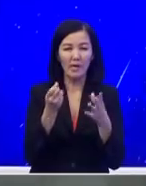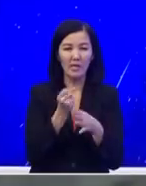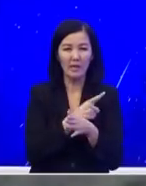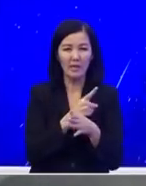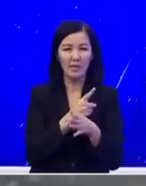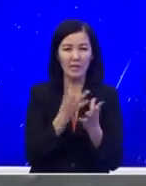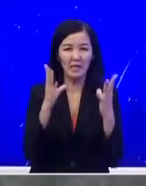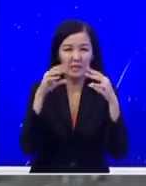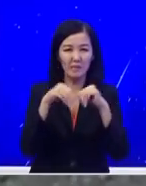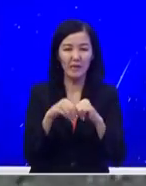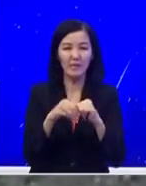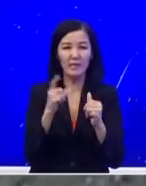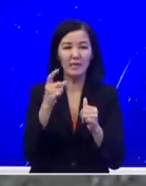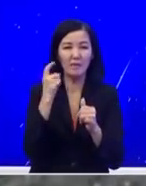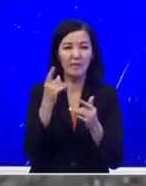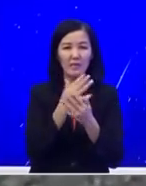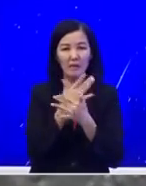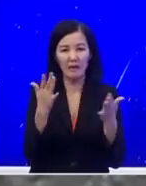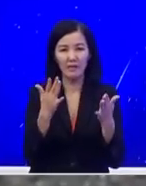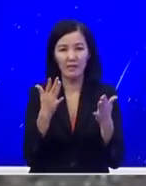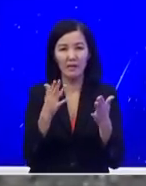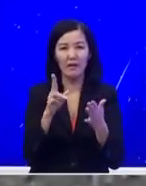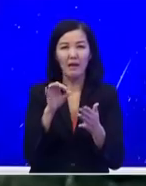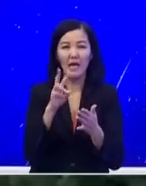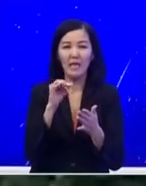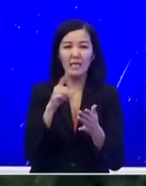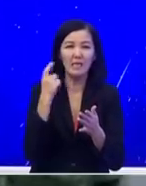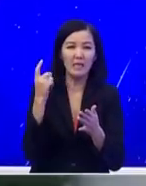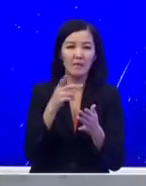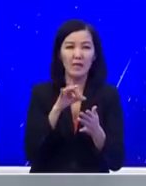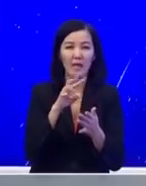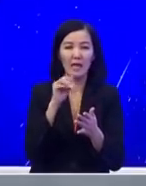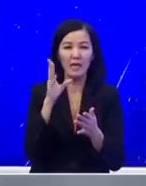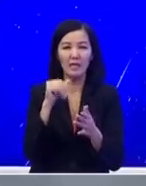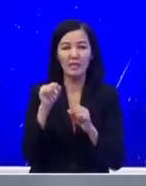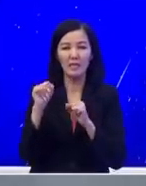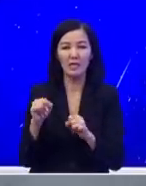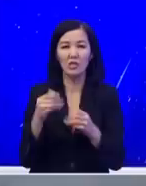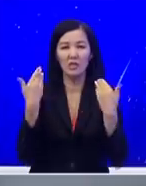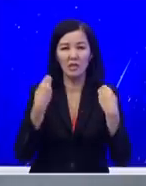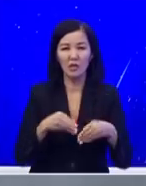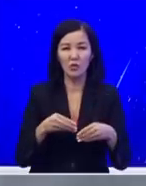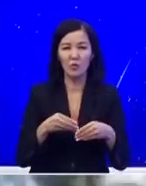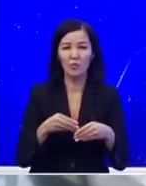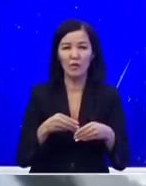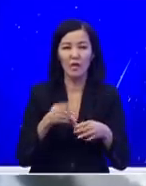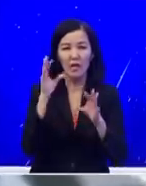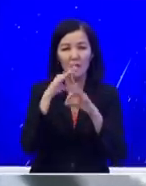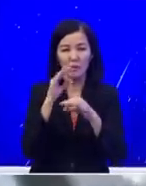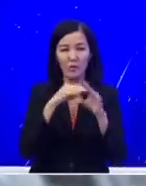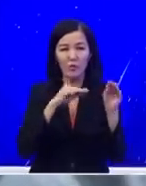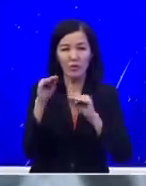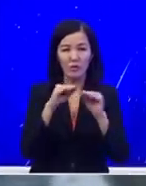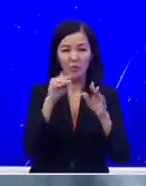смеси и концентраты химических веществ, а также канистры с химическими реагентами, защитные костюмы, респираторы и лабораторное